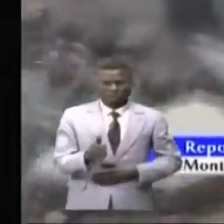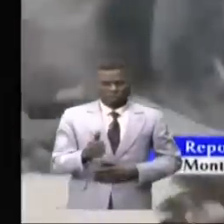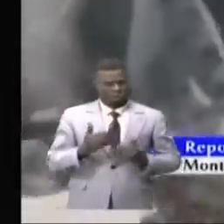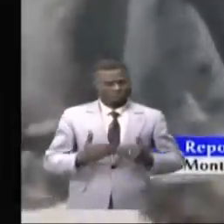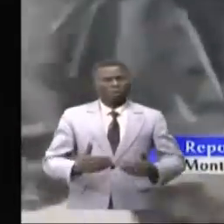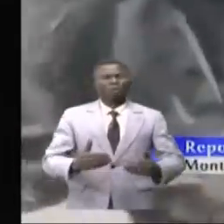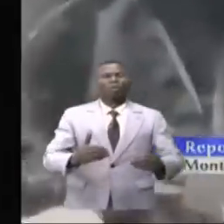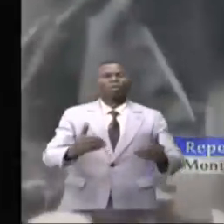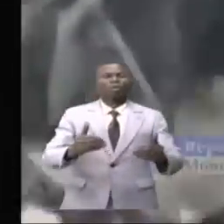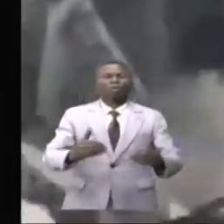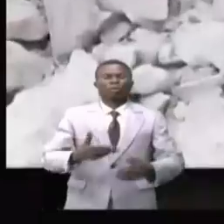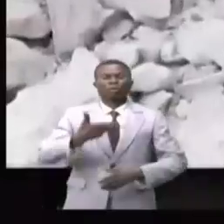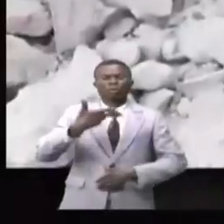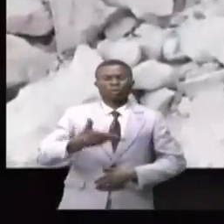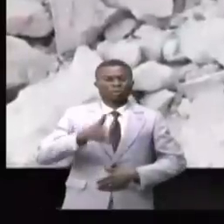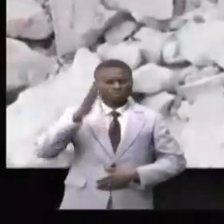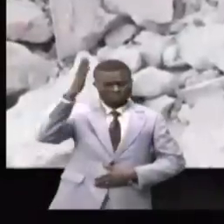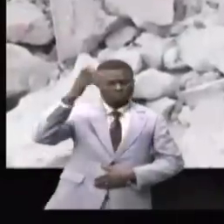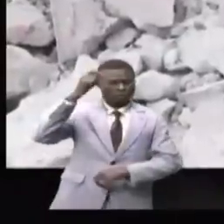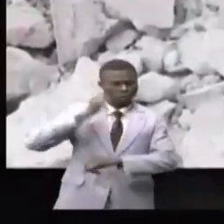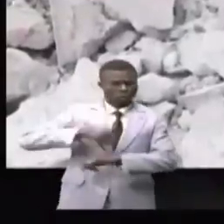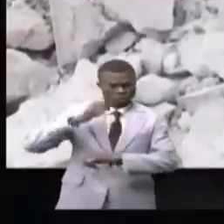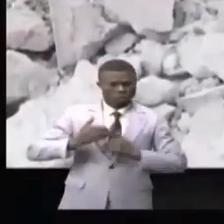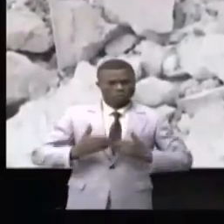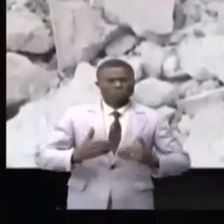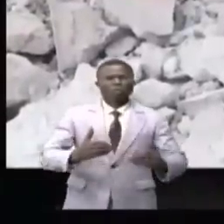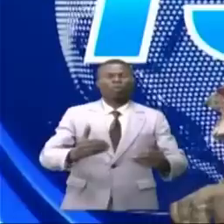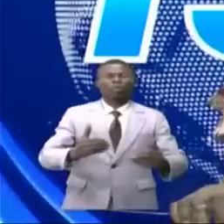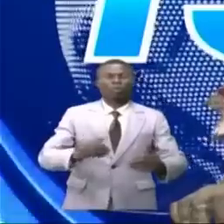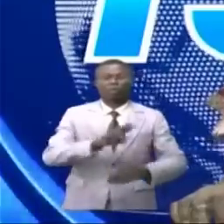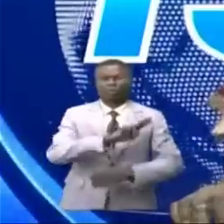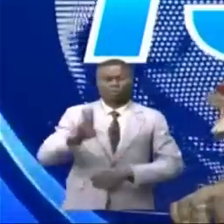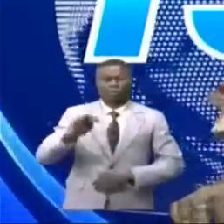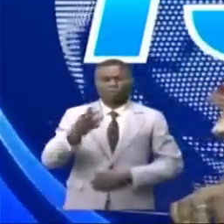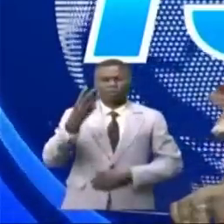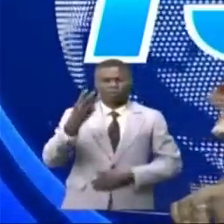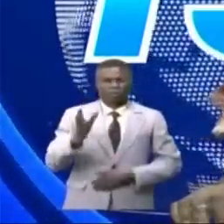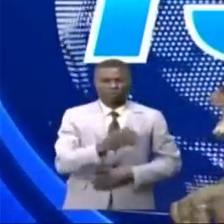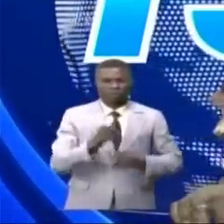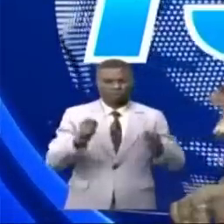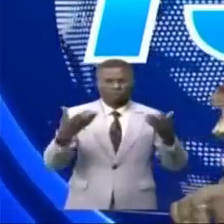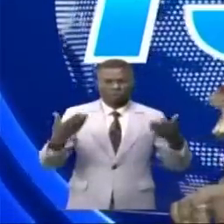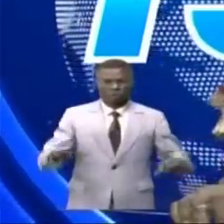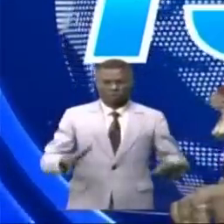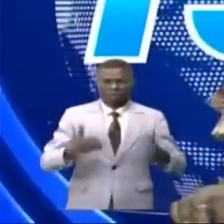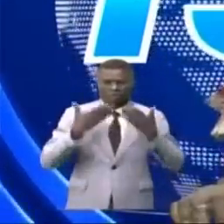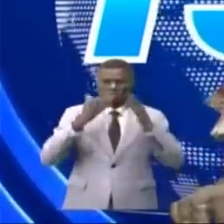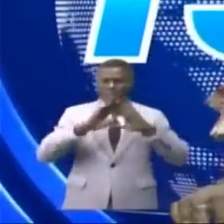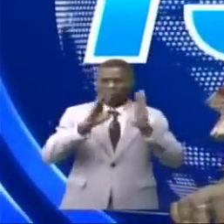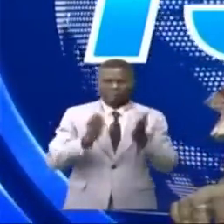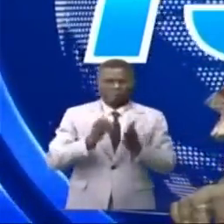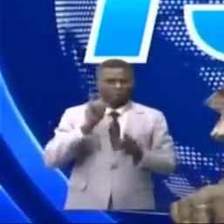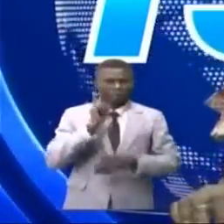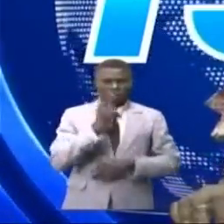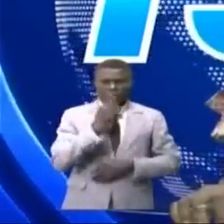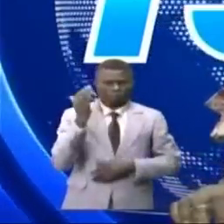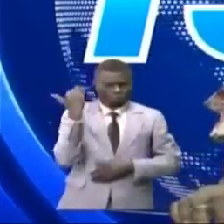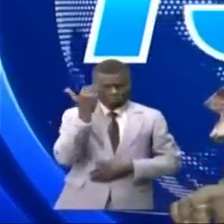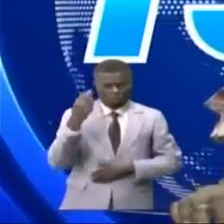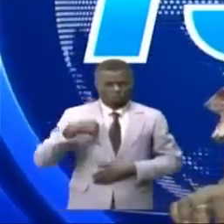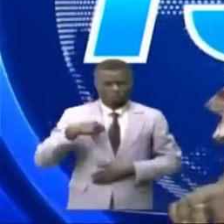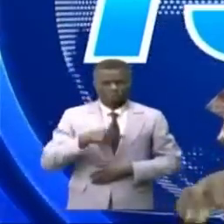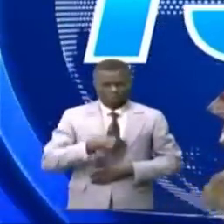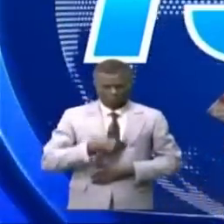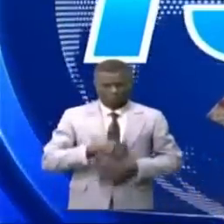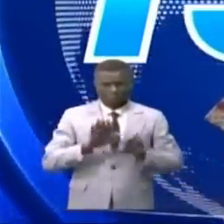poursuivra le mercredi 23 août 2023. Fin de ce journal qui a connu le concours rédactionnel d'Iverson Kabwaba